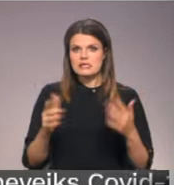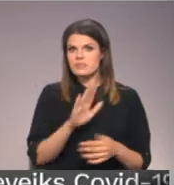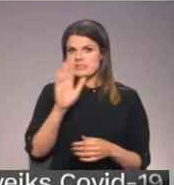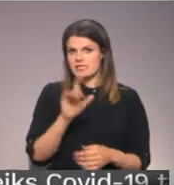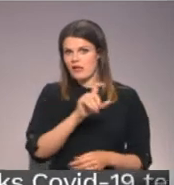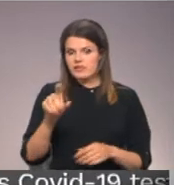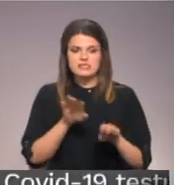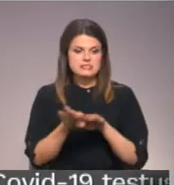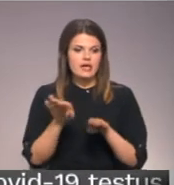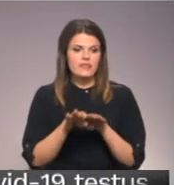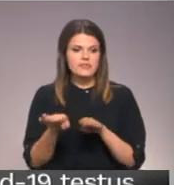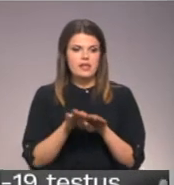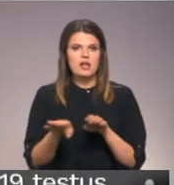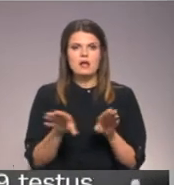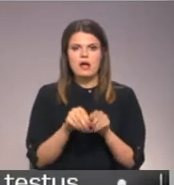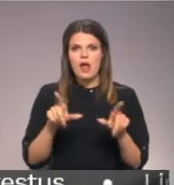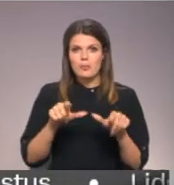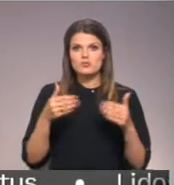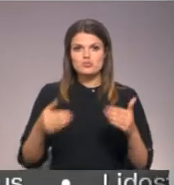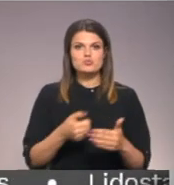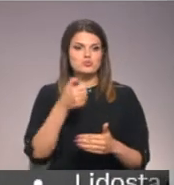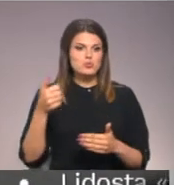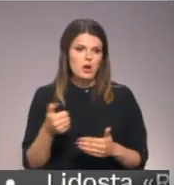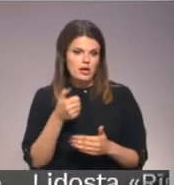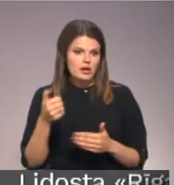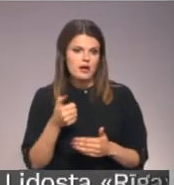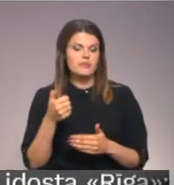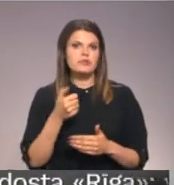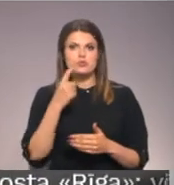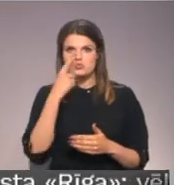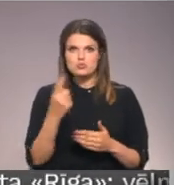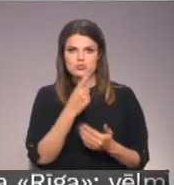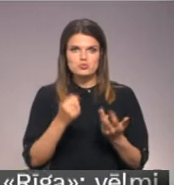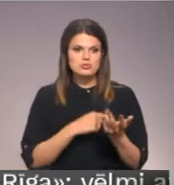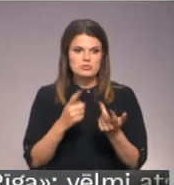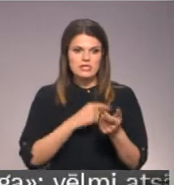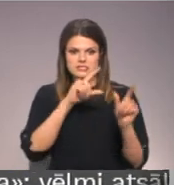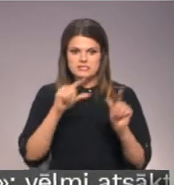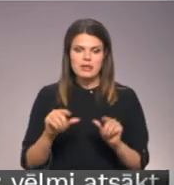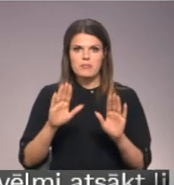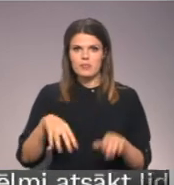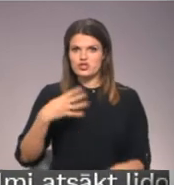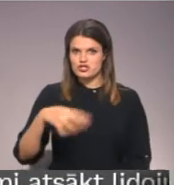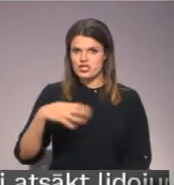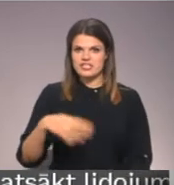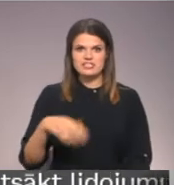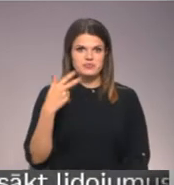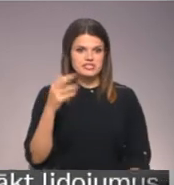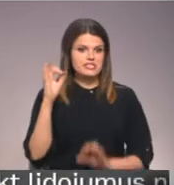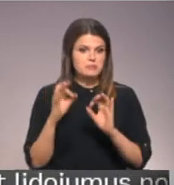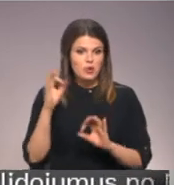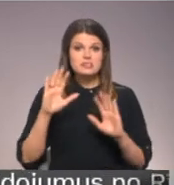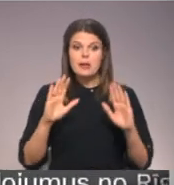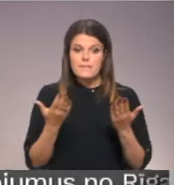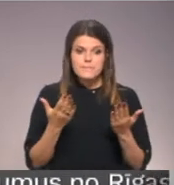salīdzinot ar aprīli. Šogad, jā, tad tas stundu skaits samazinājies par 43%. Bet tajā